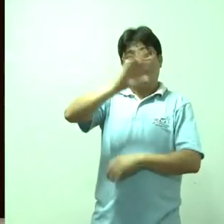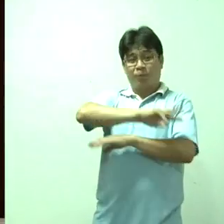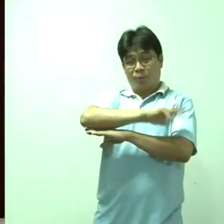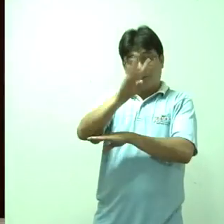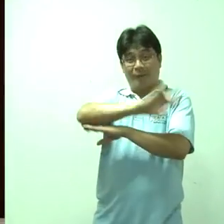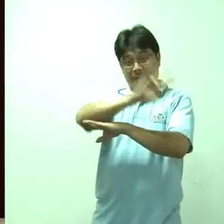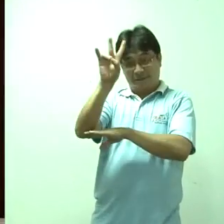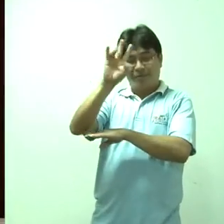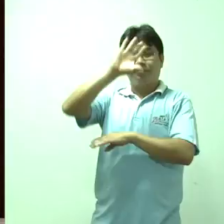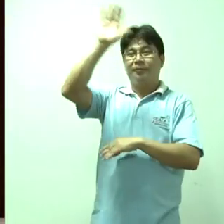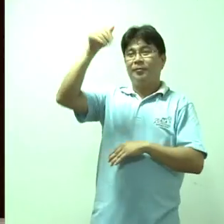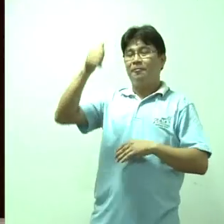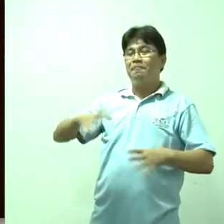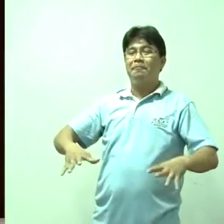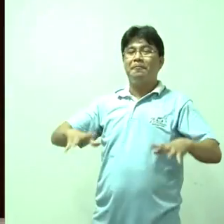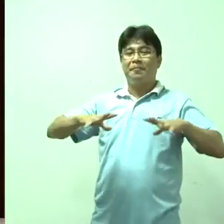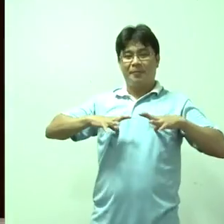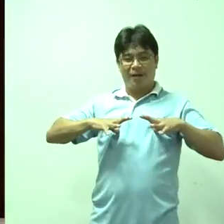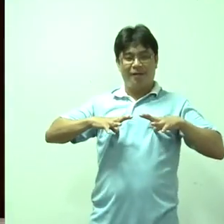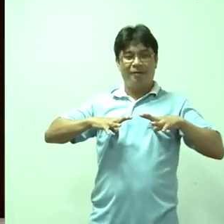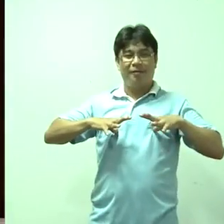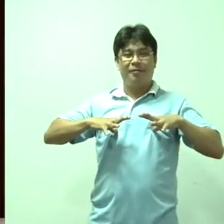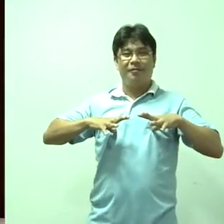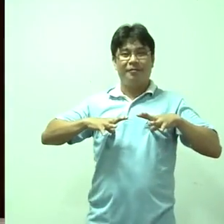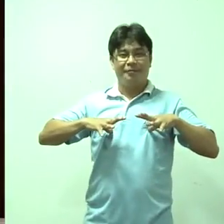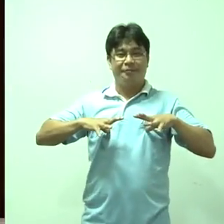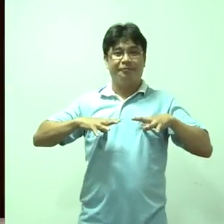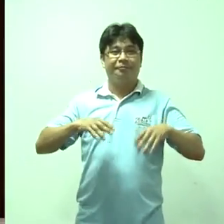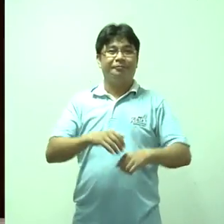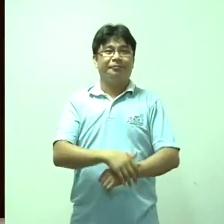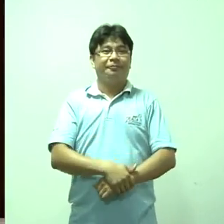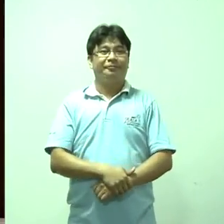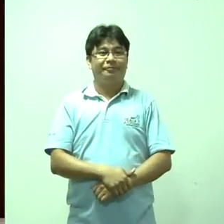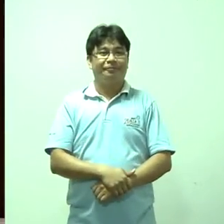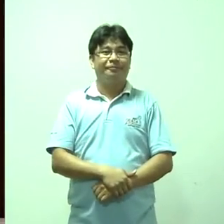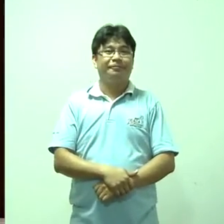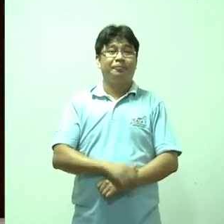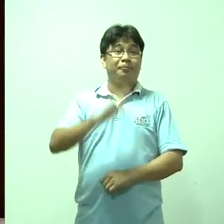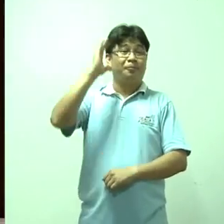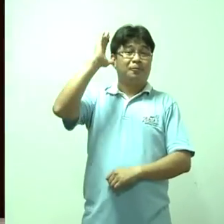วันและวันที่7พระองค์ทรงพักผ่อน